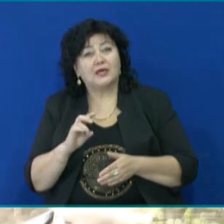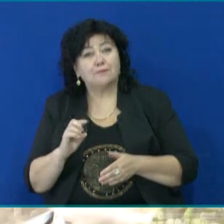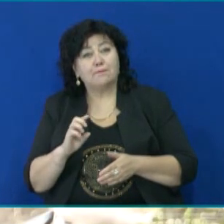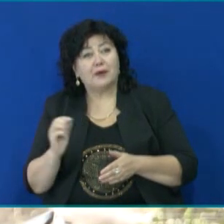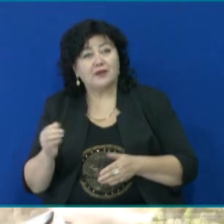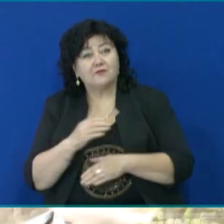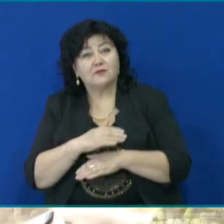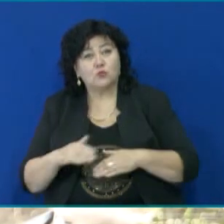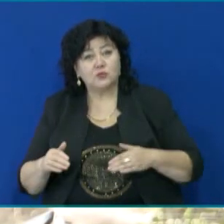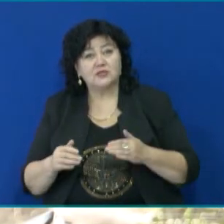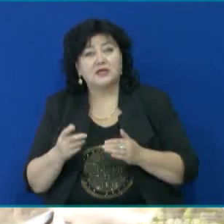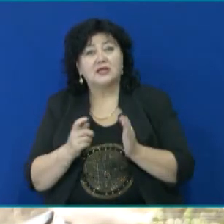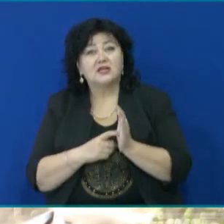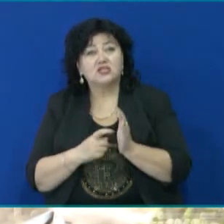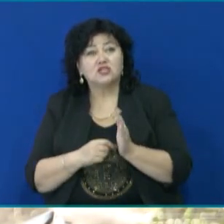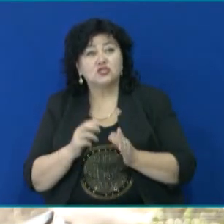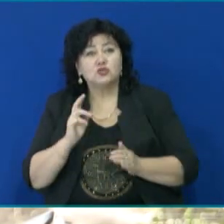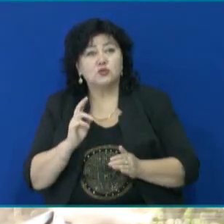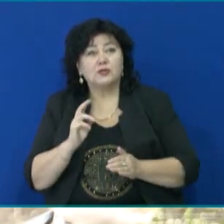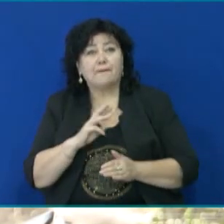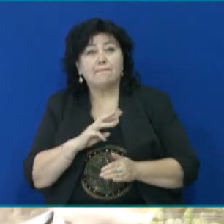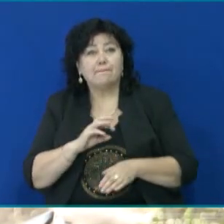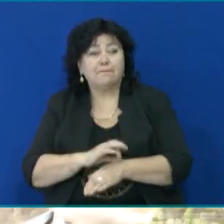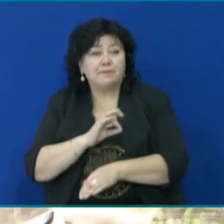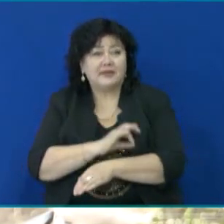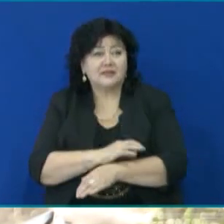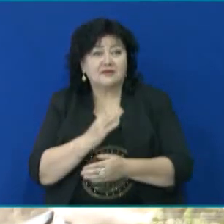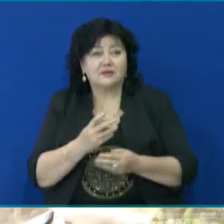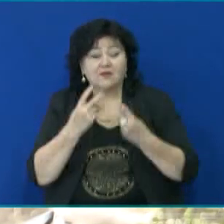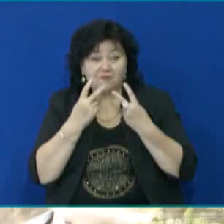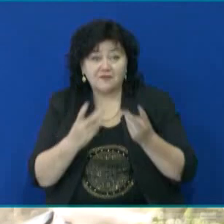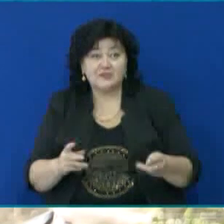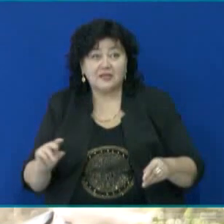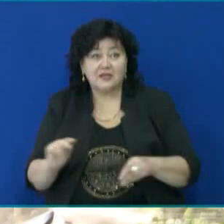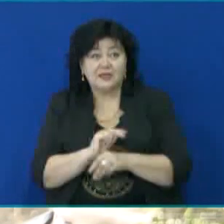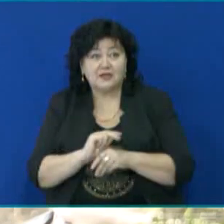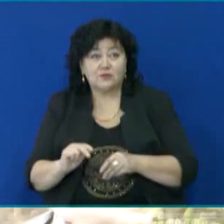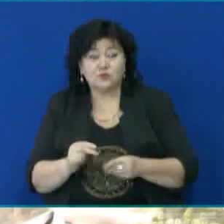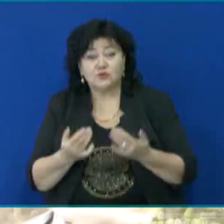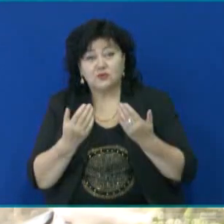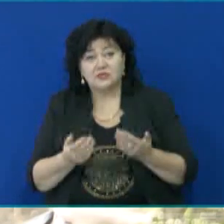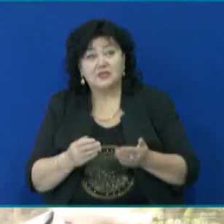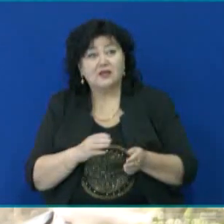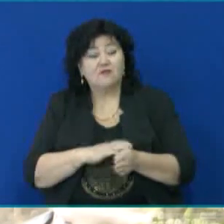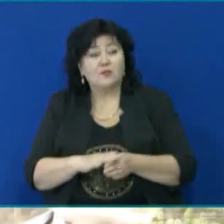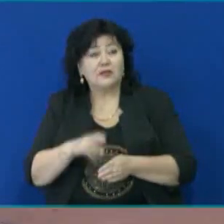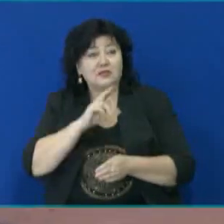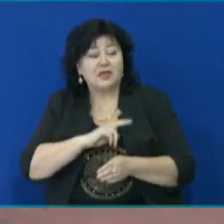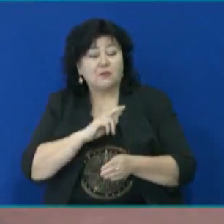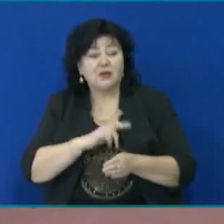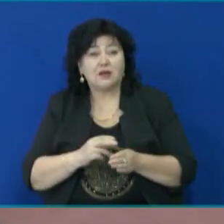бар. Общий қуаттылығы 34-4. Қосылғаны 23-1 болады. 30-1 километр жылу құбырлары